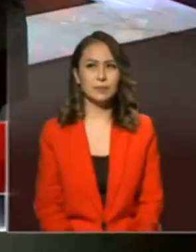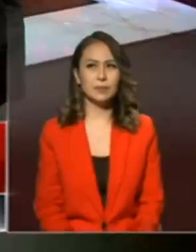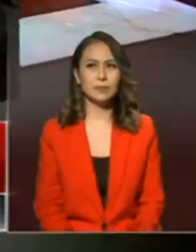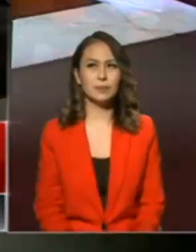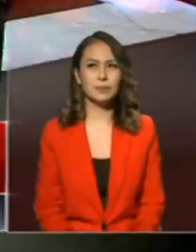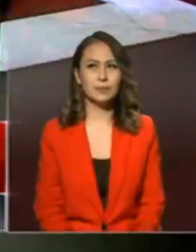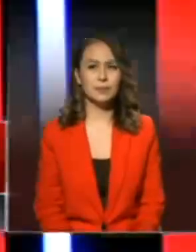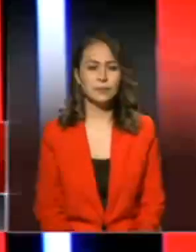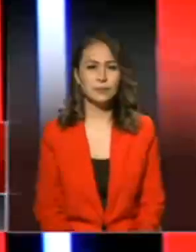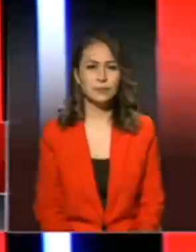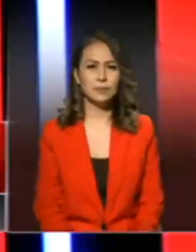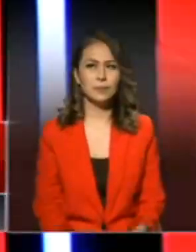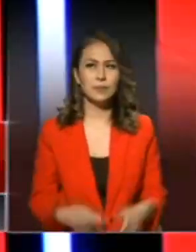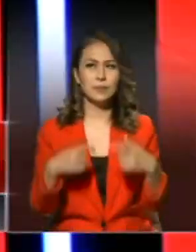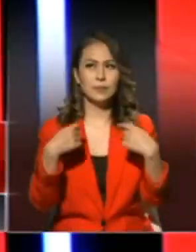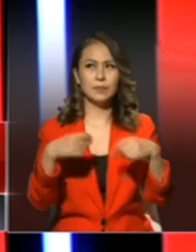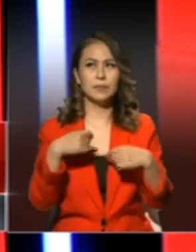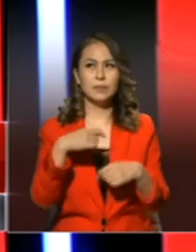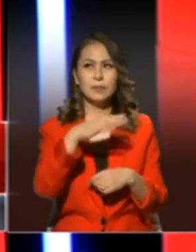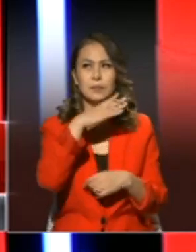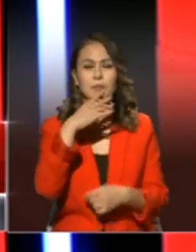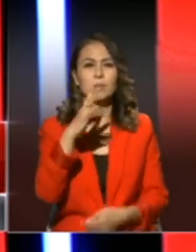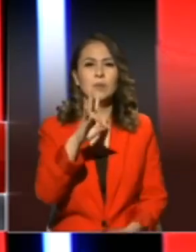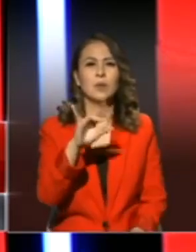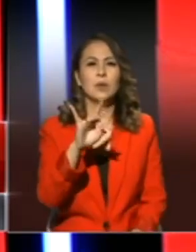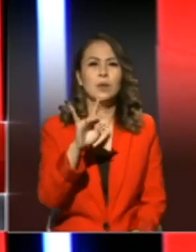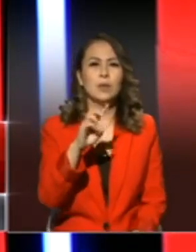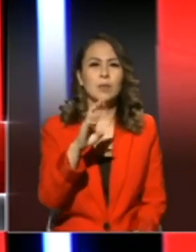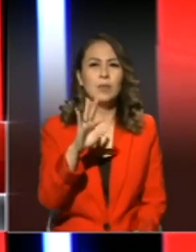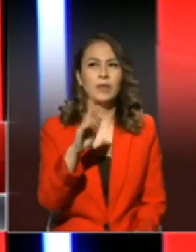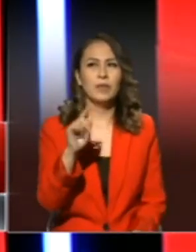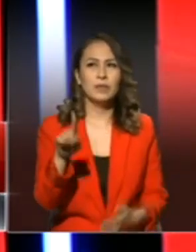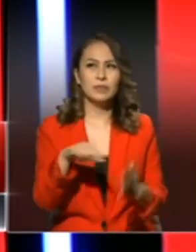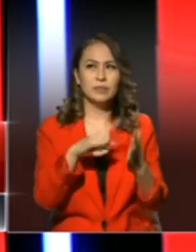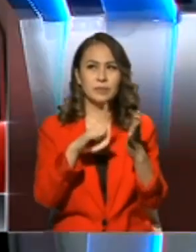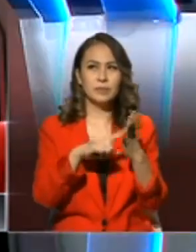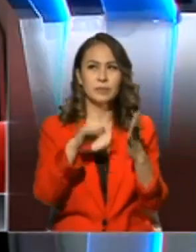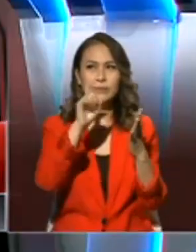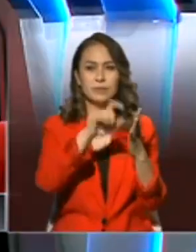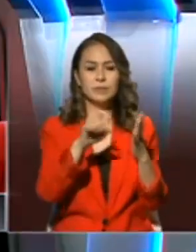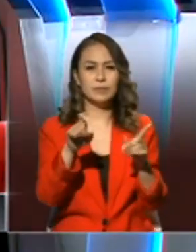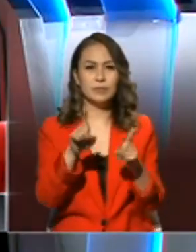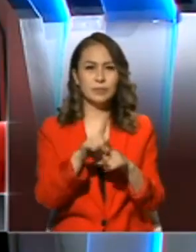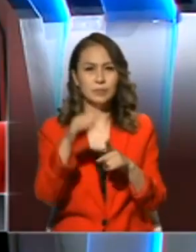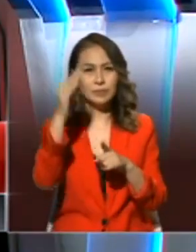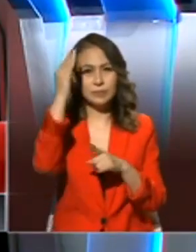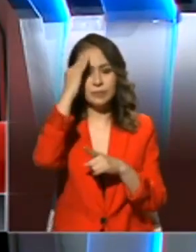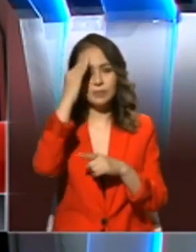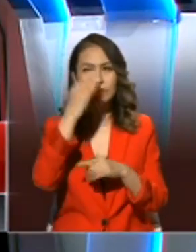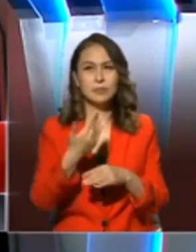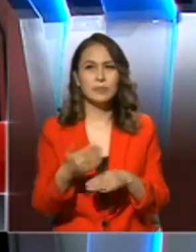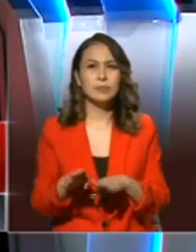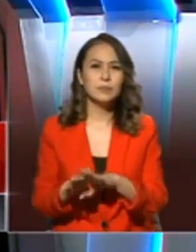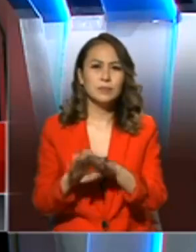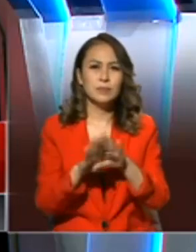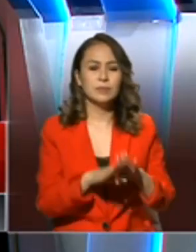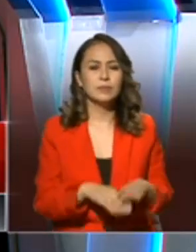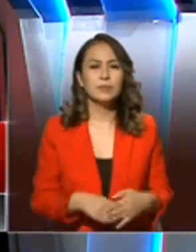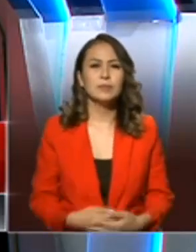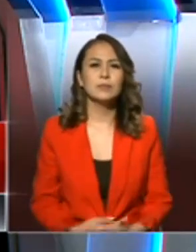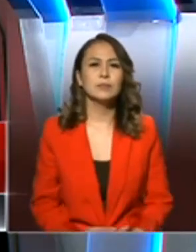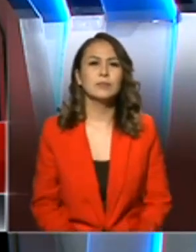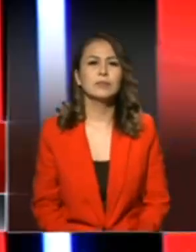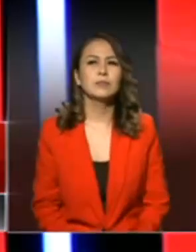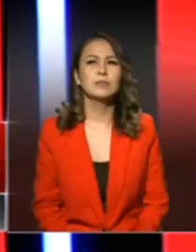дегеннен шығады. Сату болса, тағы да сол Нұрымова ханымның көзқарасына қатысты, бұл ел қалыптасқан бір көз пікір, ой пікірі. Ол ел